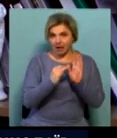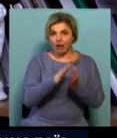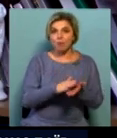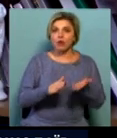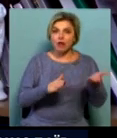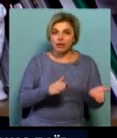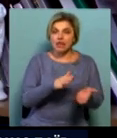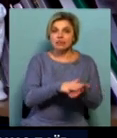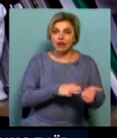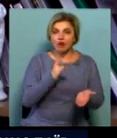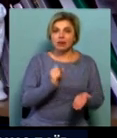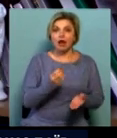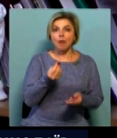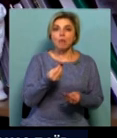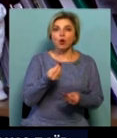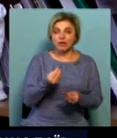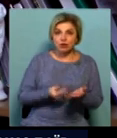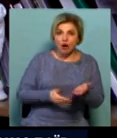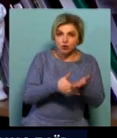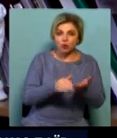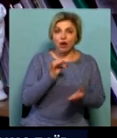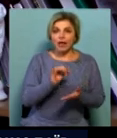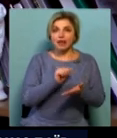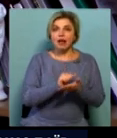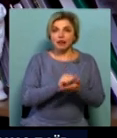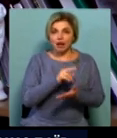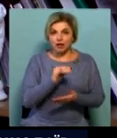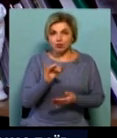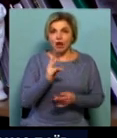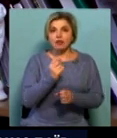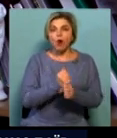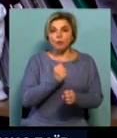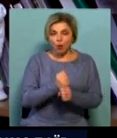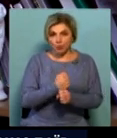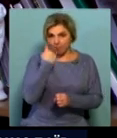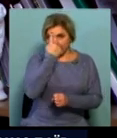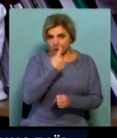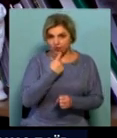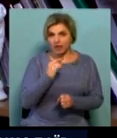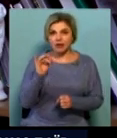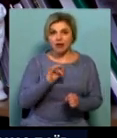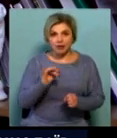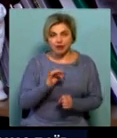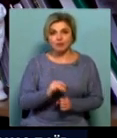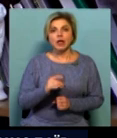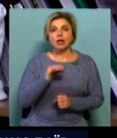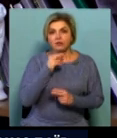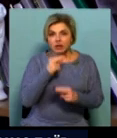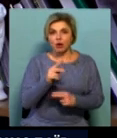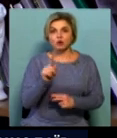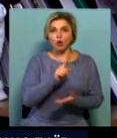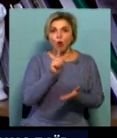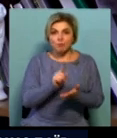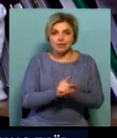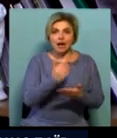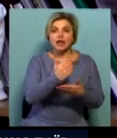подати заяву на монетизацію, декларацію та згоду на обробку персональних даних. Звертаю вашу увагу, що обов'язковим